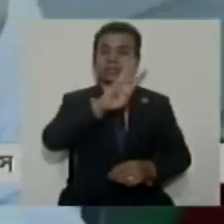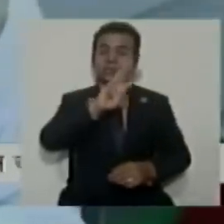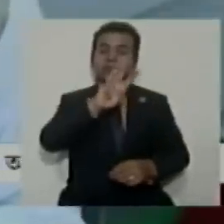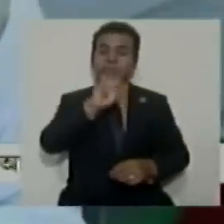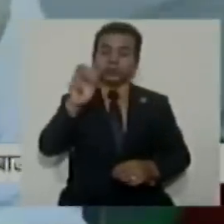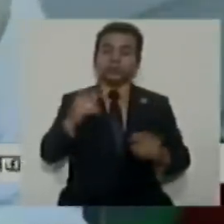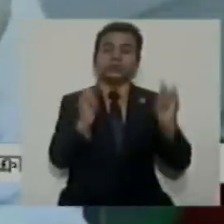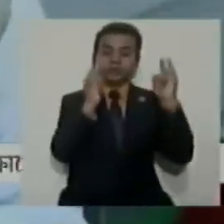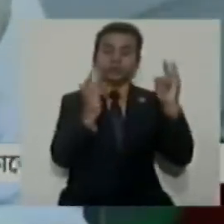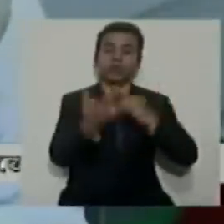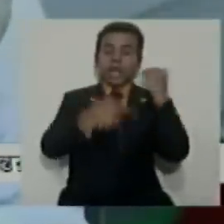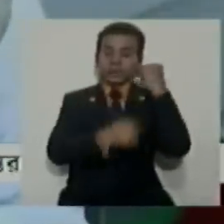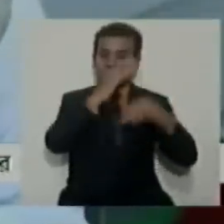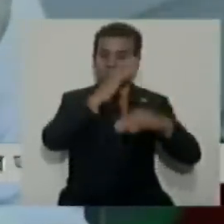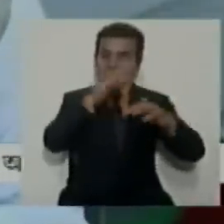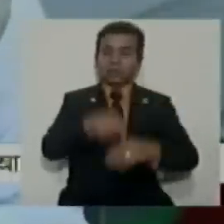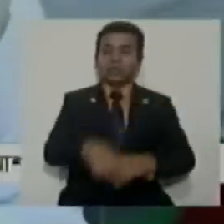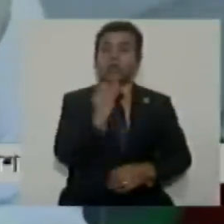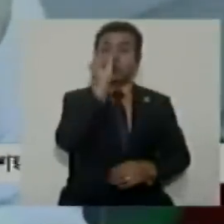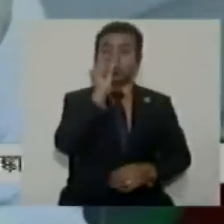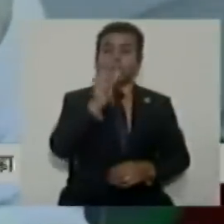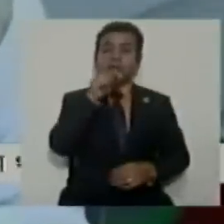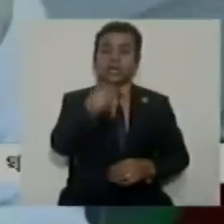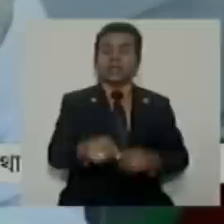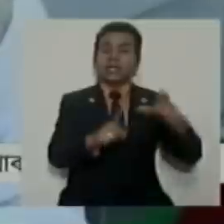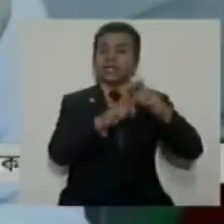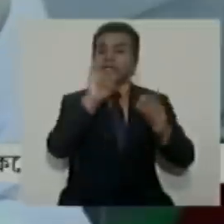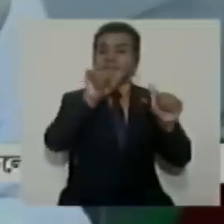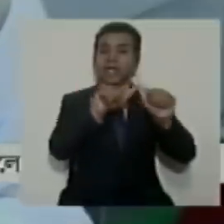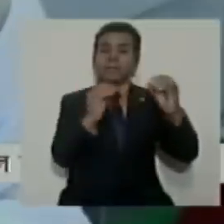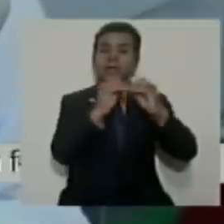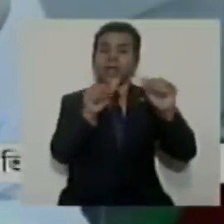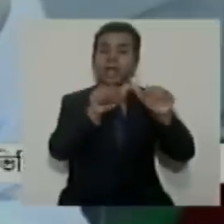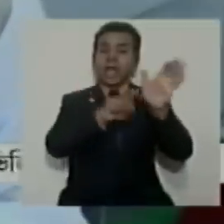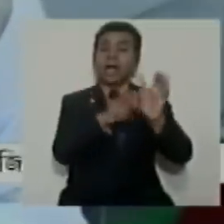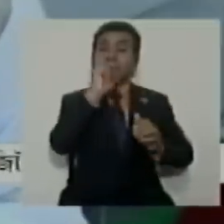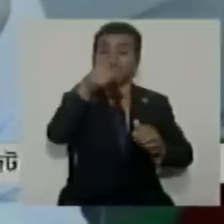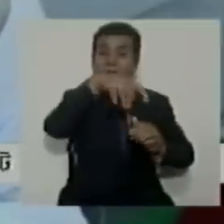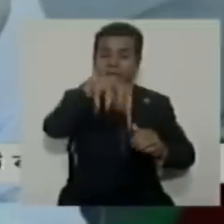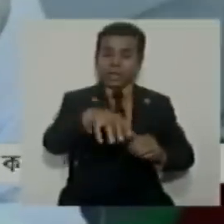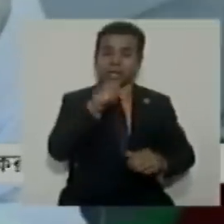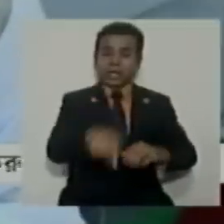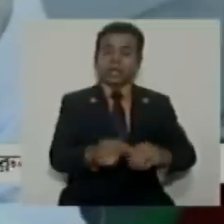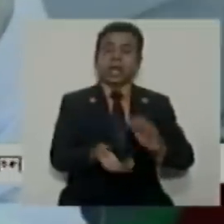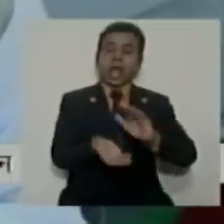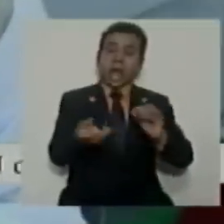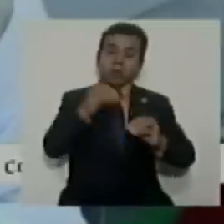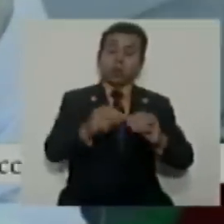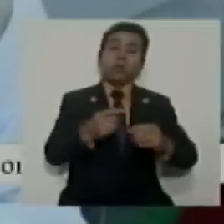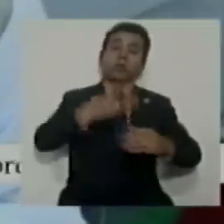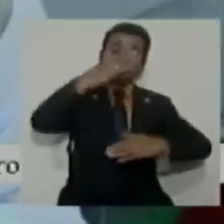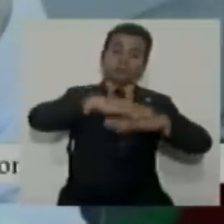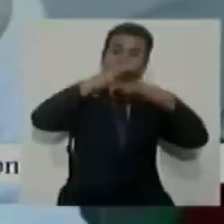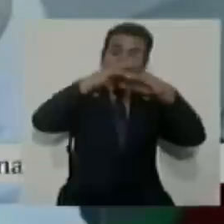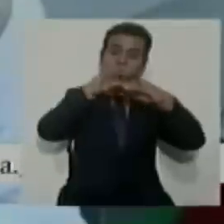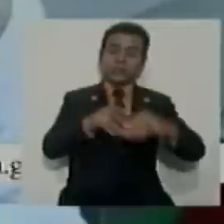হাসপাতাল প্রস্তুত করা হচ্ছে বেশ কয়েক আরো কয়েকটি, যার মধ্যে রয়েছে মুগ্ধা